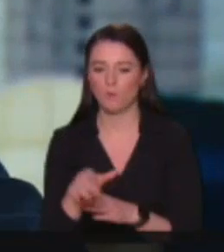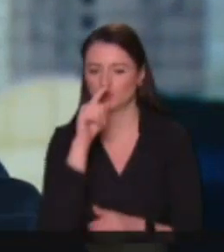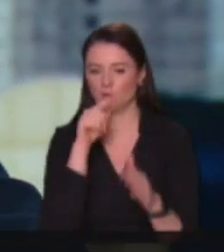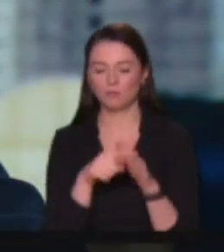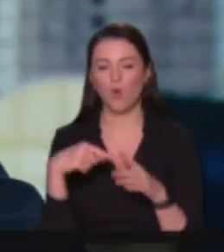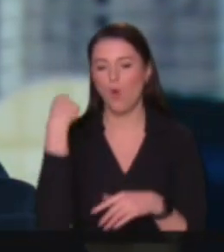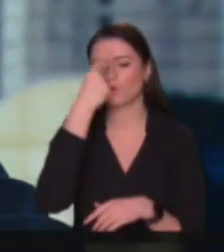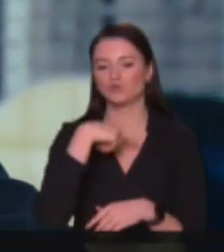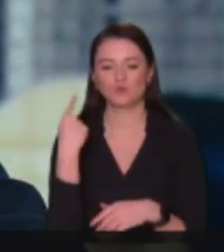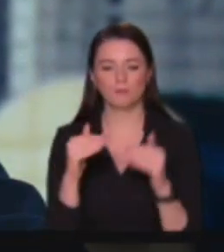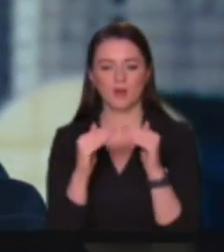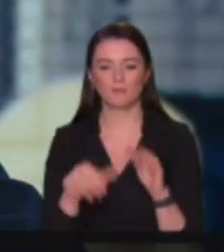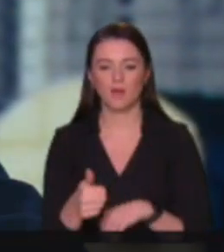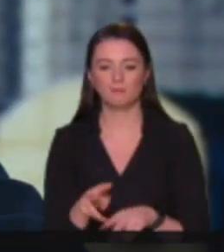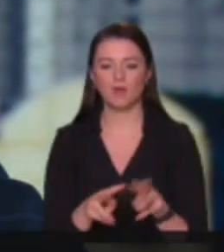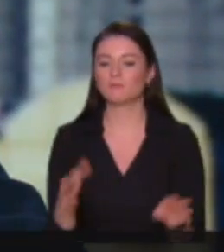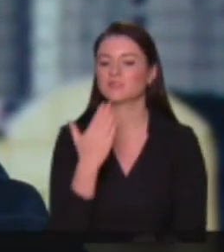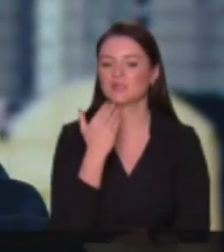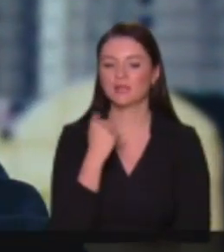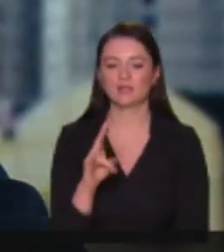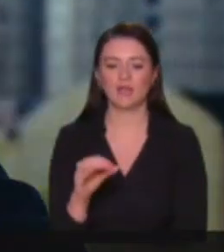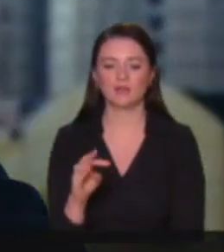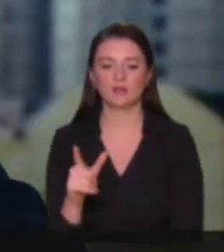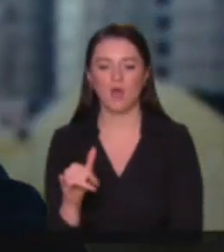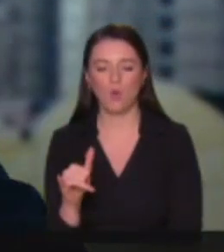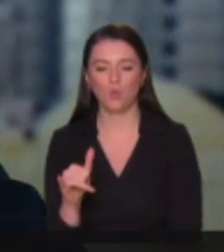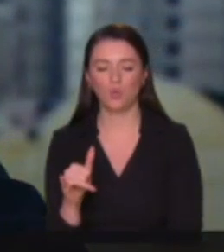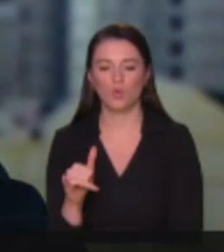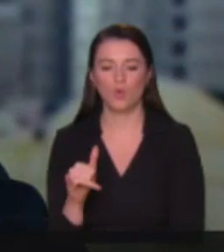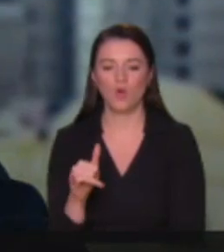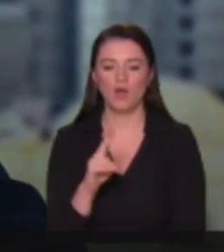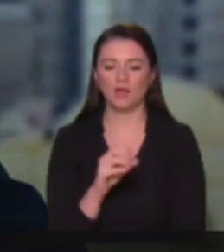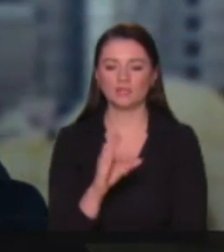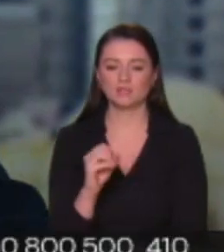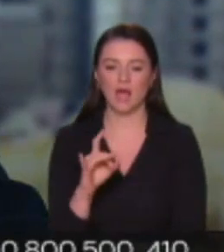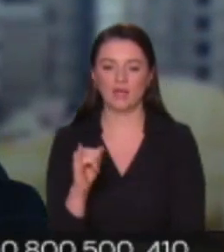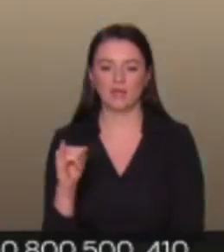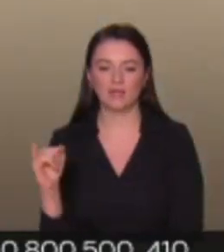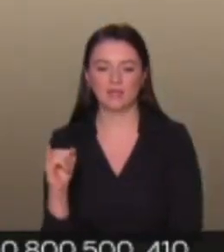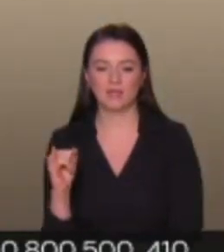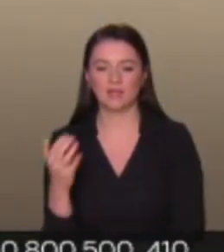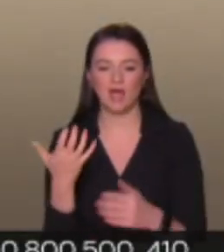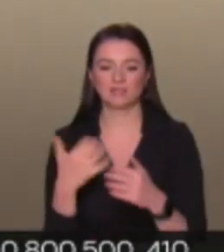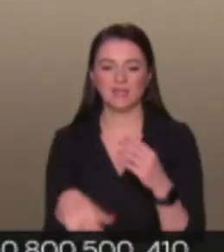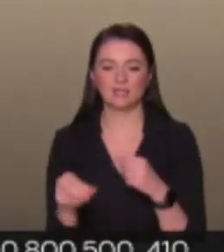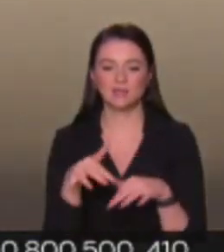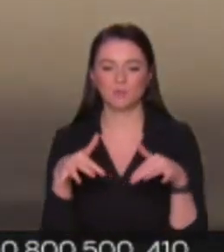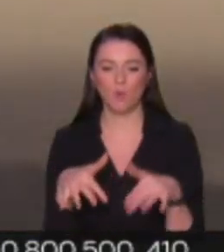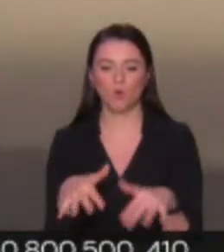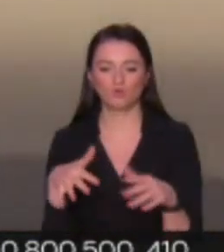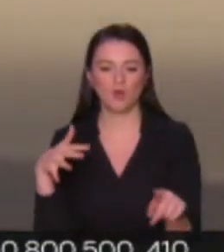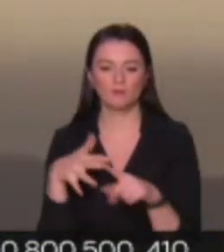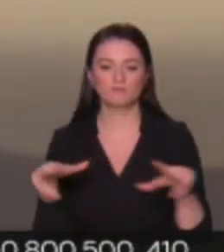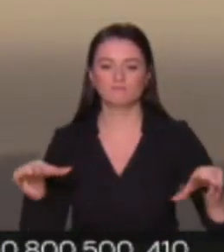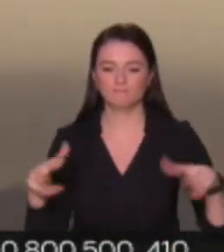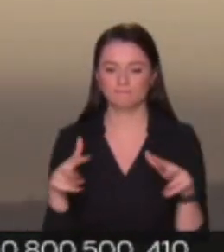особисту резиденцію прем'єр-міністра Ізраїлю Беньяміна Нетаньяху у Кесарії на Середземноморському узбережжі атакували дрони